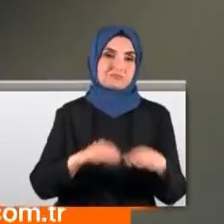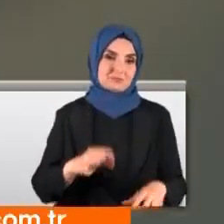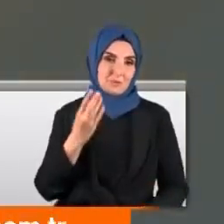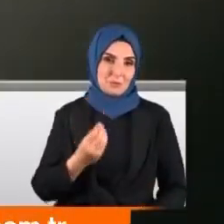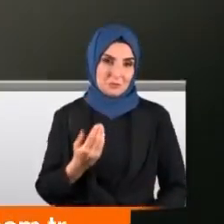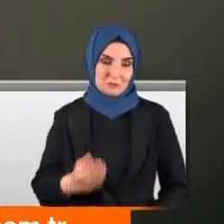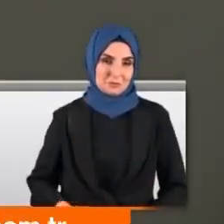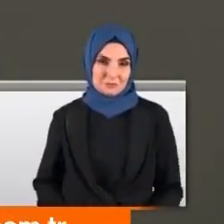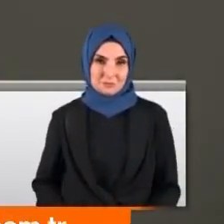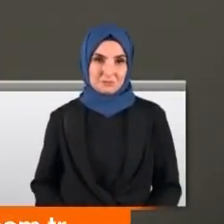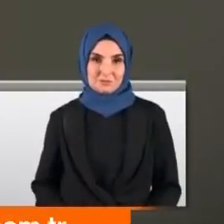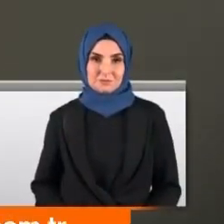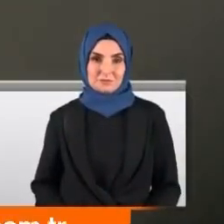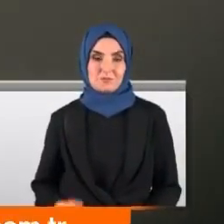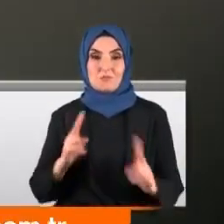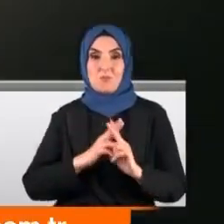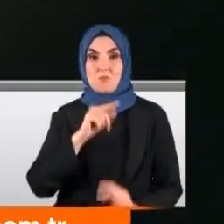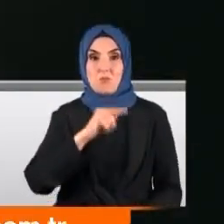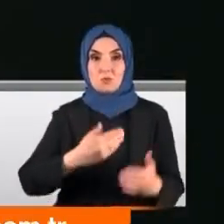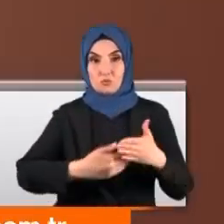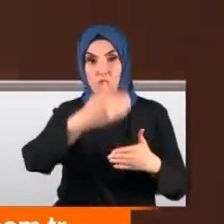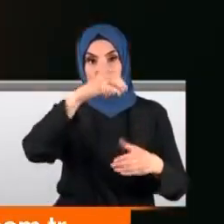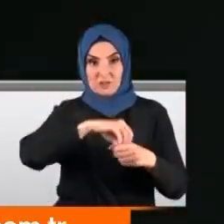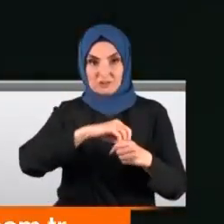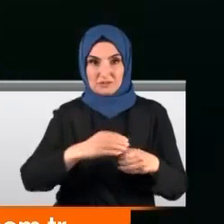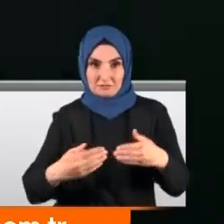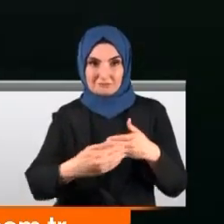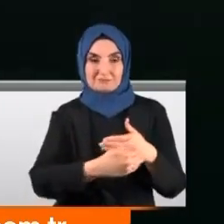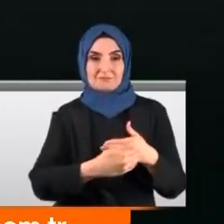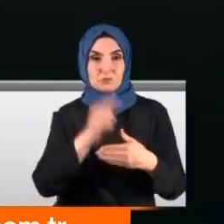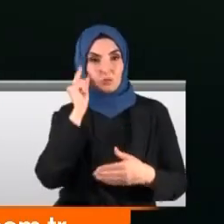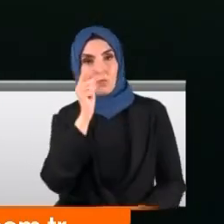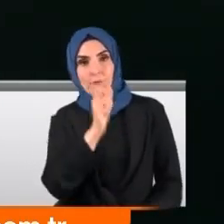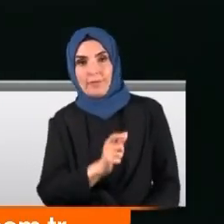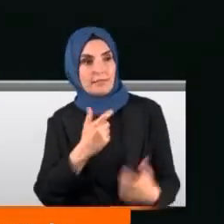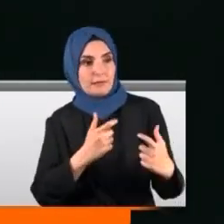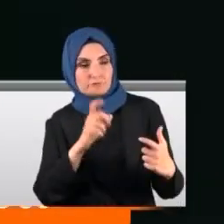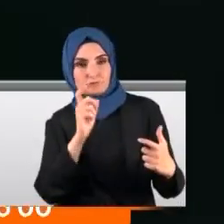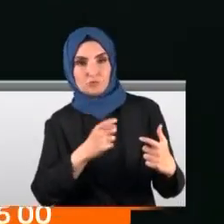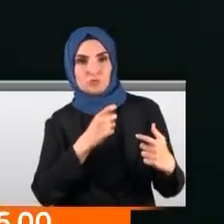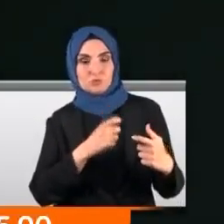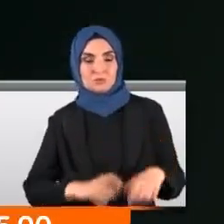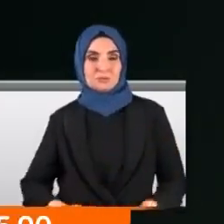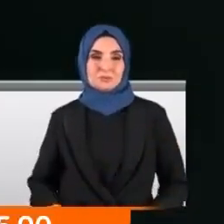Hello, mate. Polis duvarın içine saklanan şüphelinin yerini tespit etti. Come here. Come